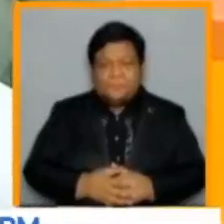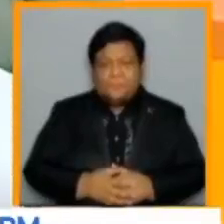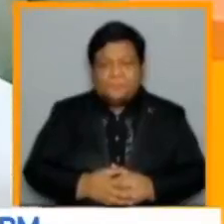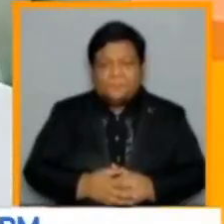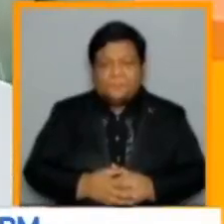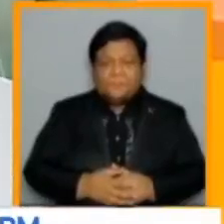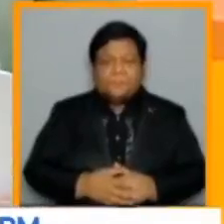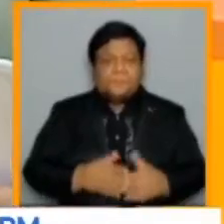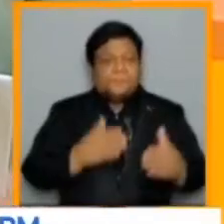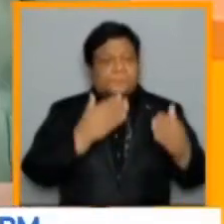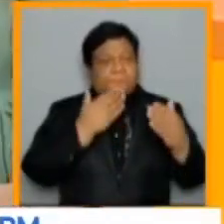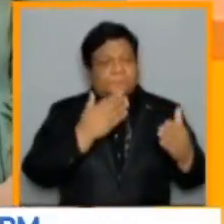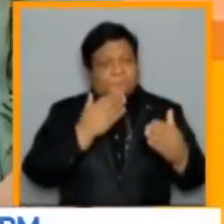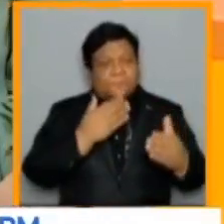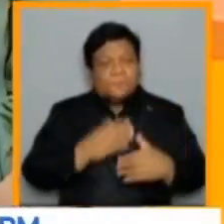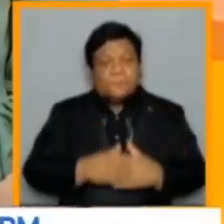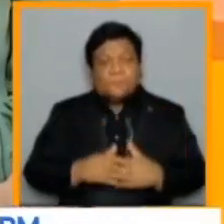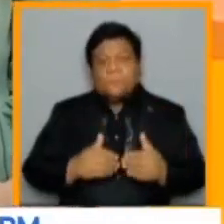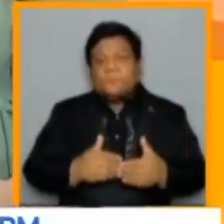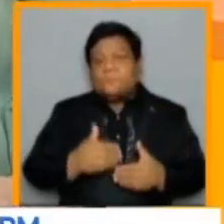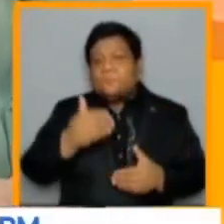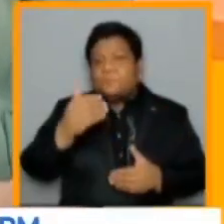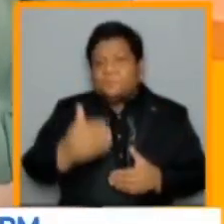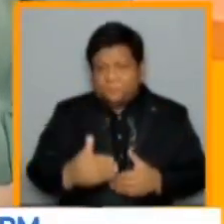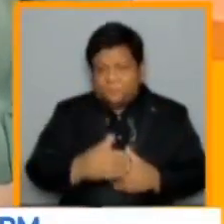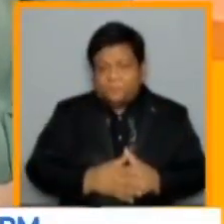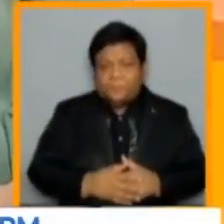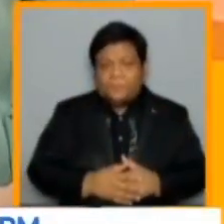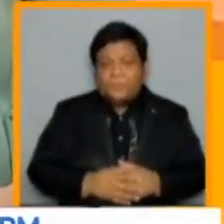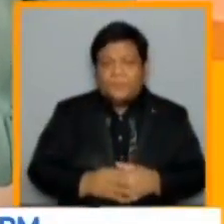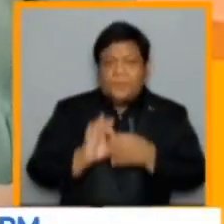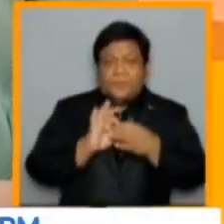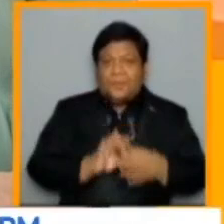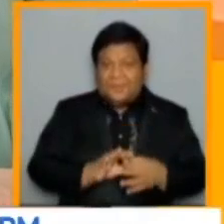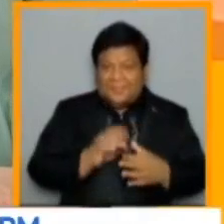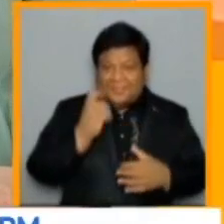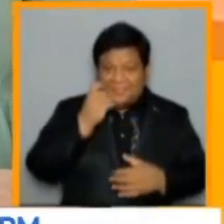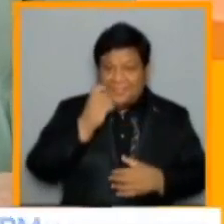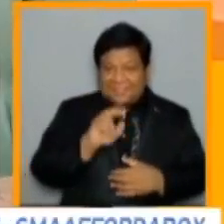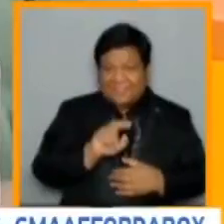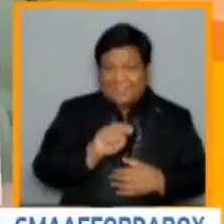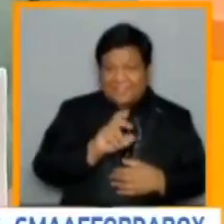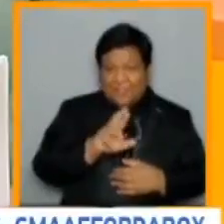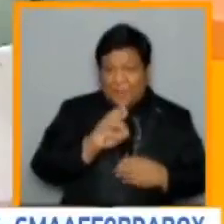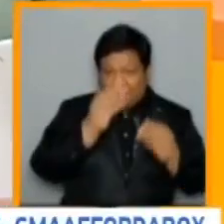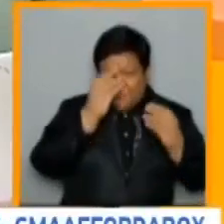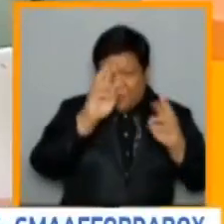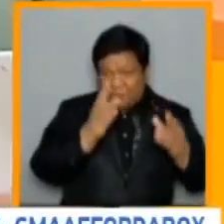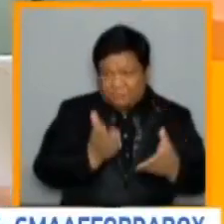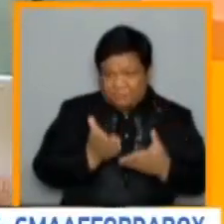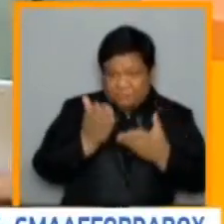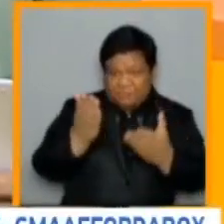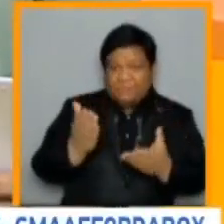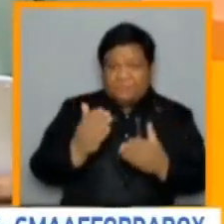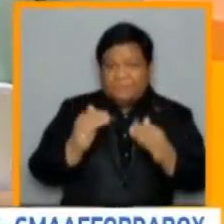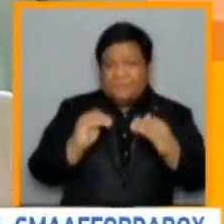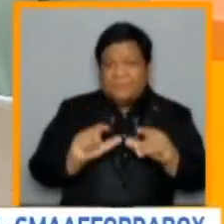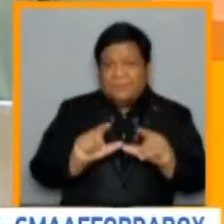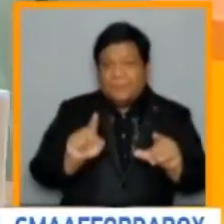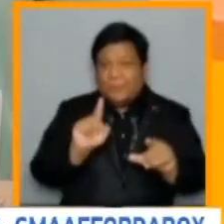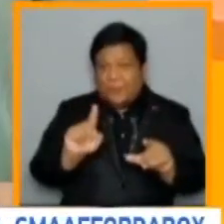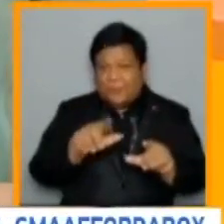Samantala, kaugnay sa rekomendasyon ng Metro Manila Council na isailalim sa pinakamaluwag na Alert Level 1 ang NCR, makakapanayam natin si